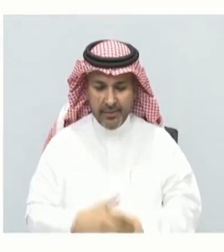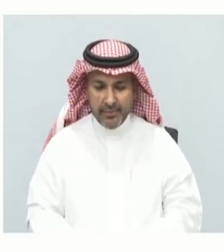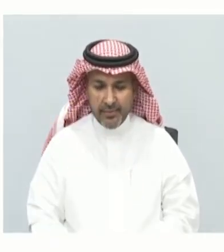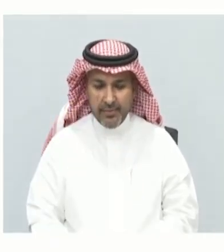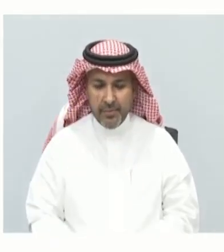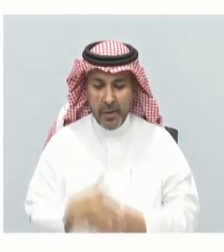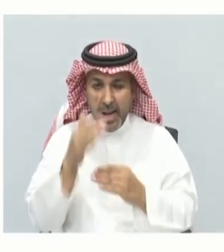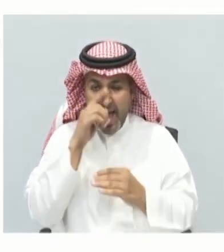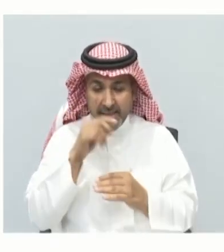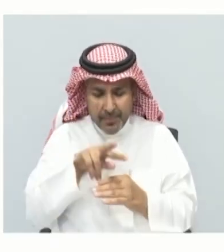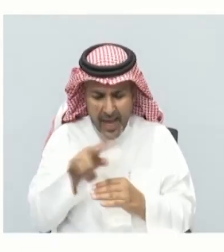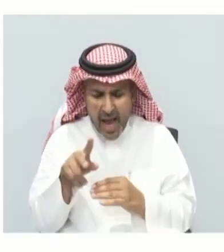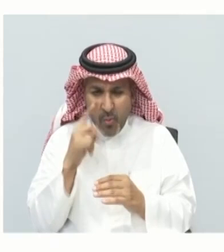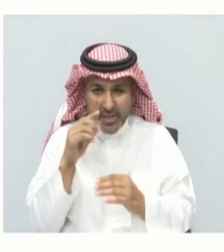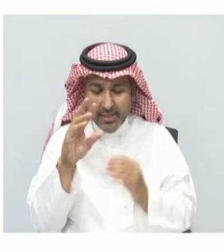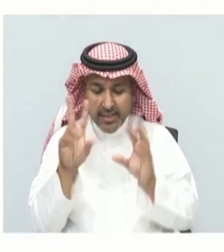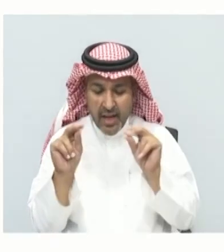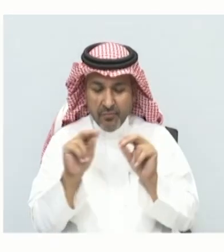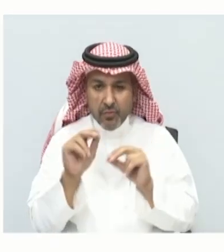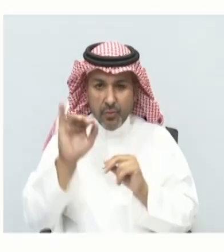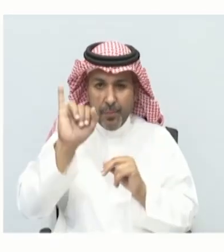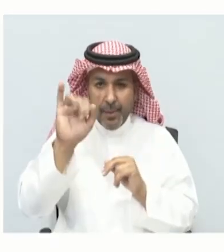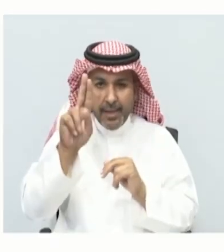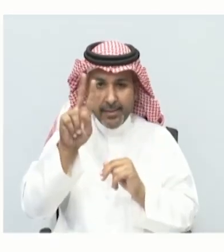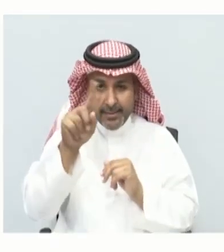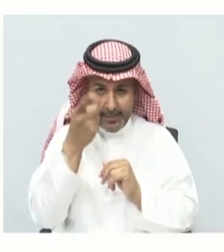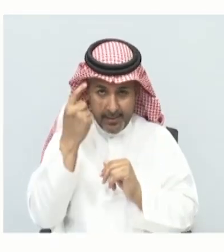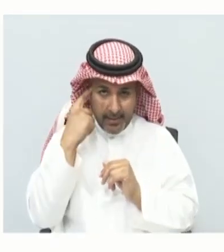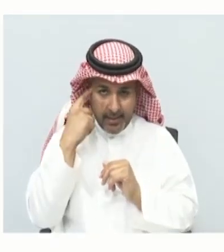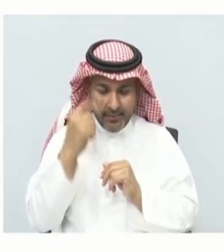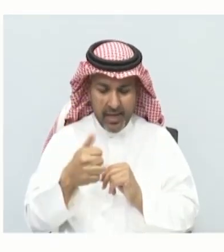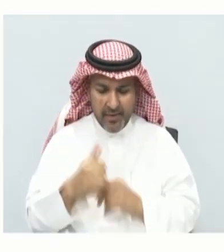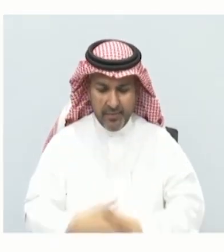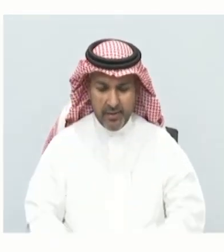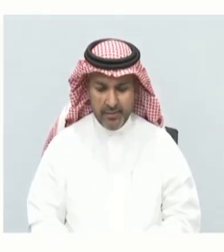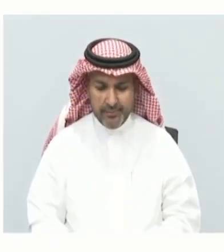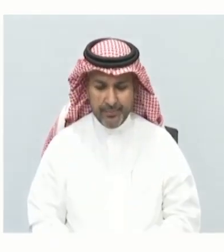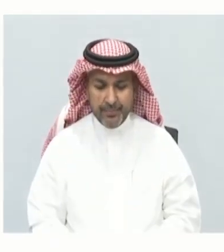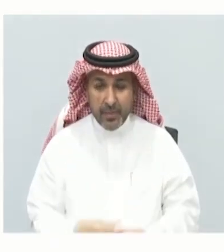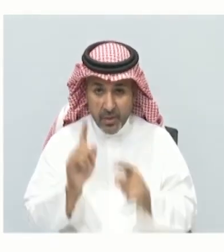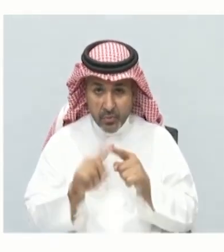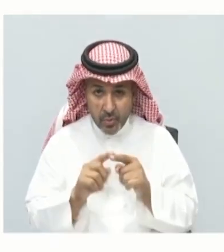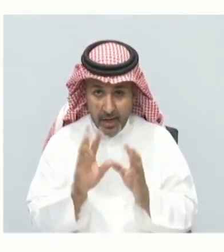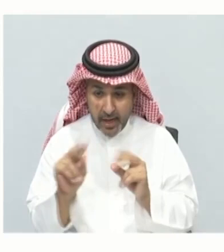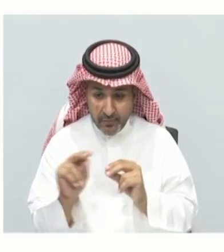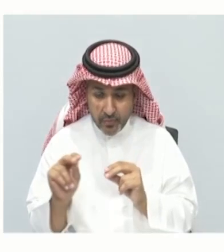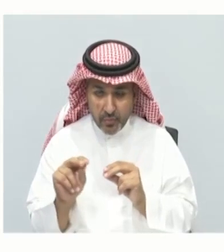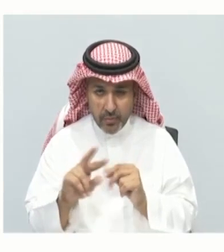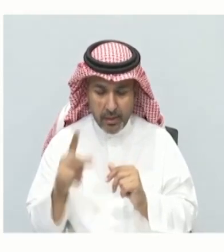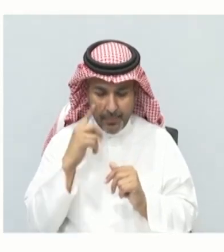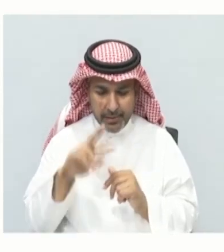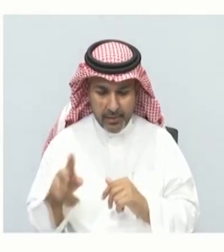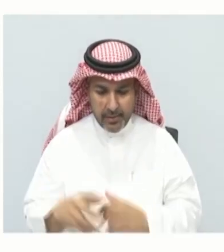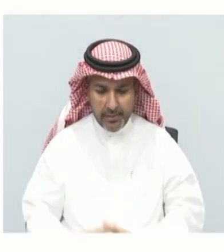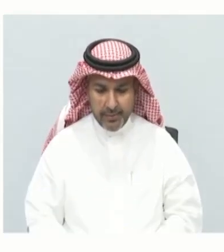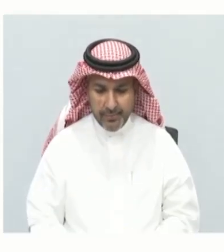خ على البوت 62 تحصل على نتيجه السرعه تساوي ب 806 هل السرعه ثابته تامل قراءه السرعه هنا